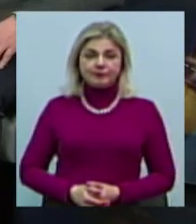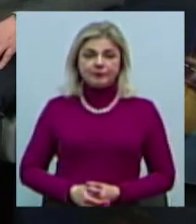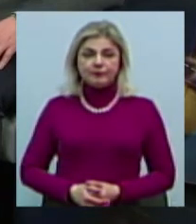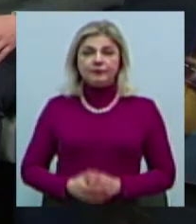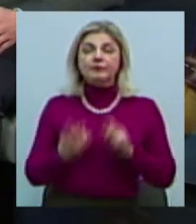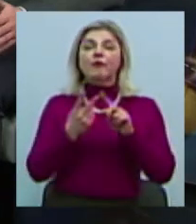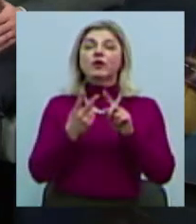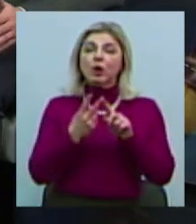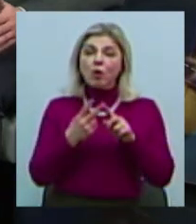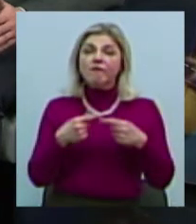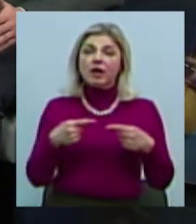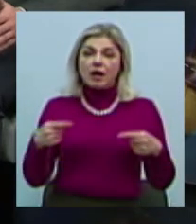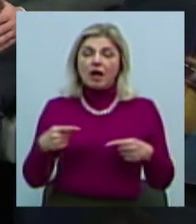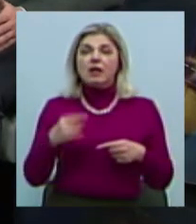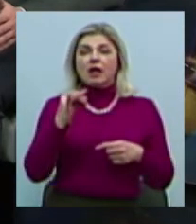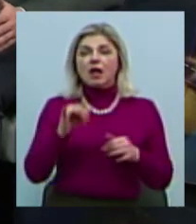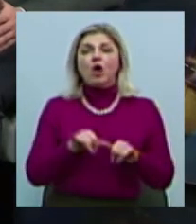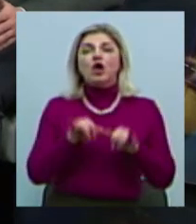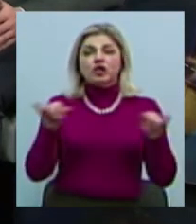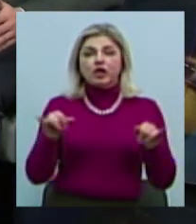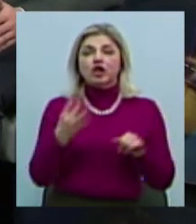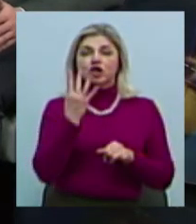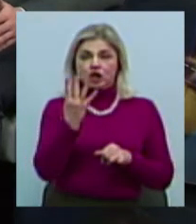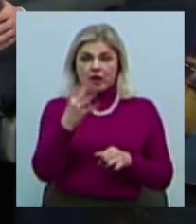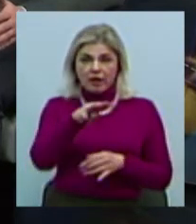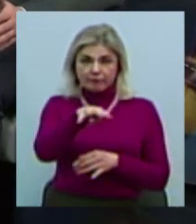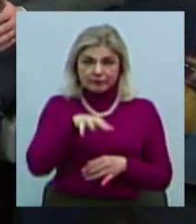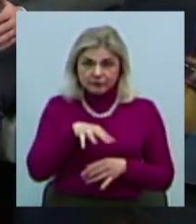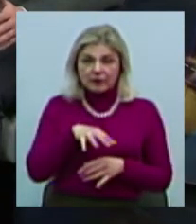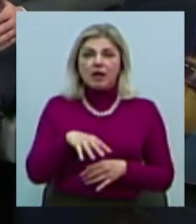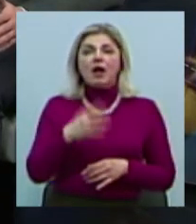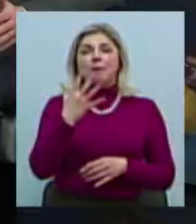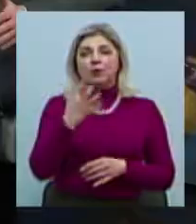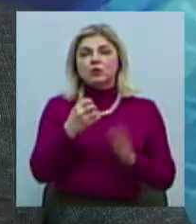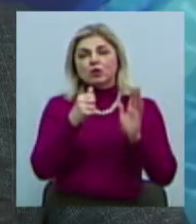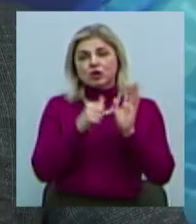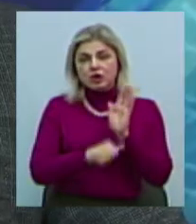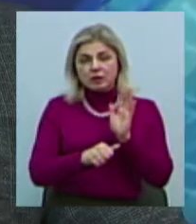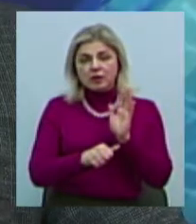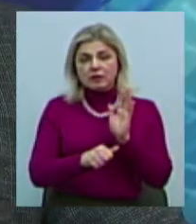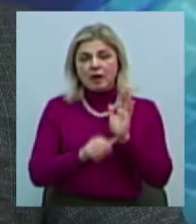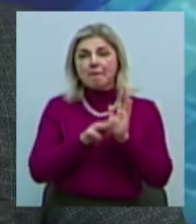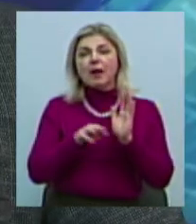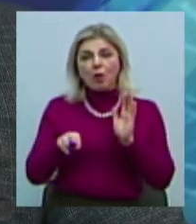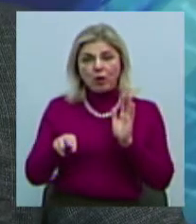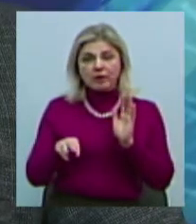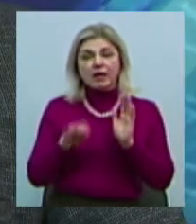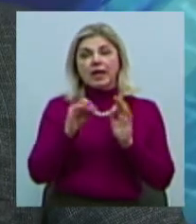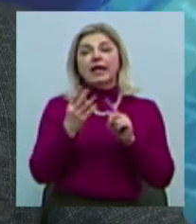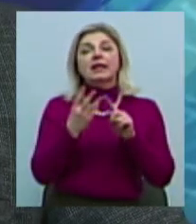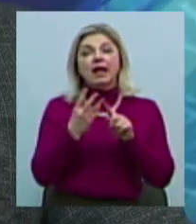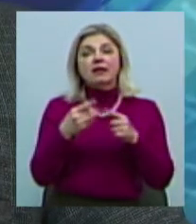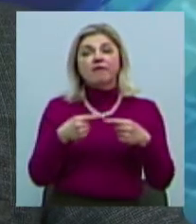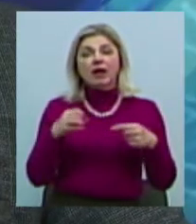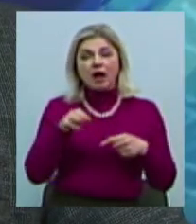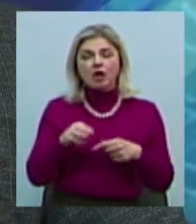Второй вариант – расширить до четырех полос мост был у них, там входился это в 560, по-моему, миллионов. Там. И третий вариант –